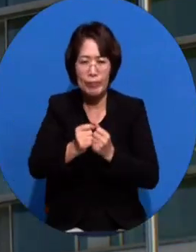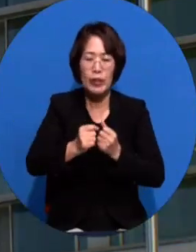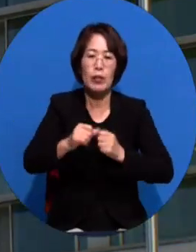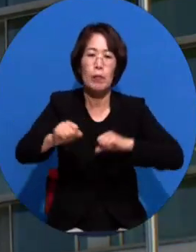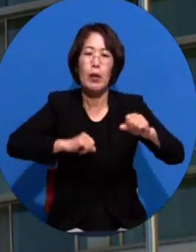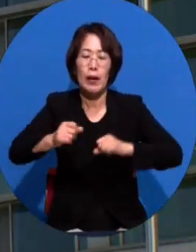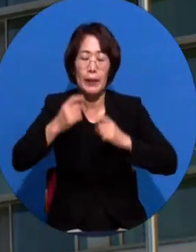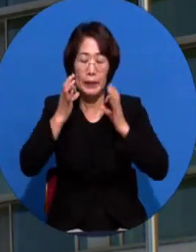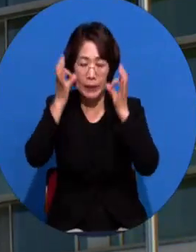대응할 계획입니다